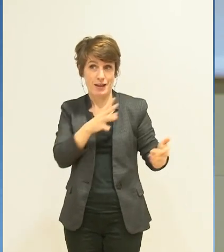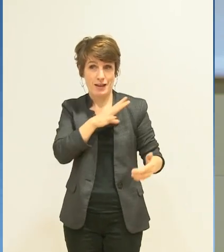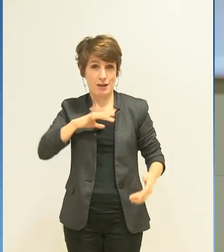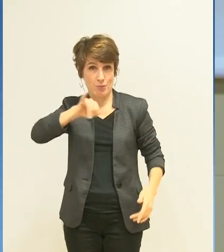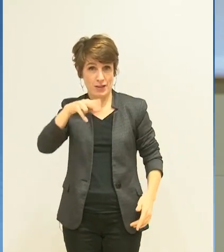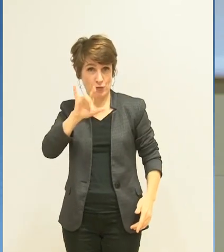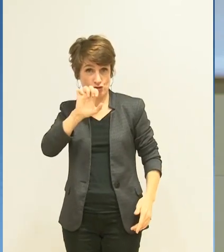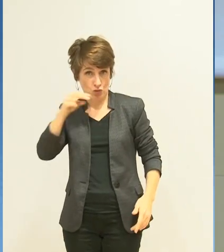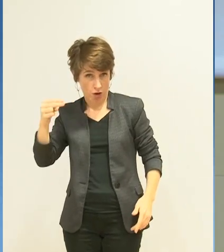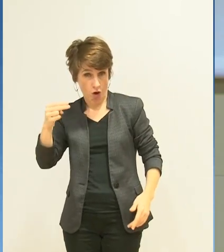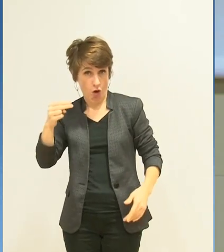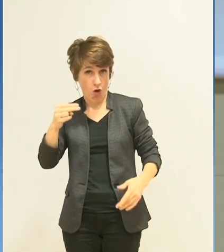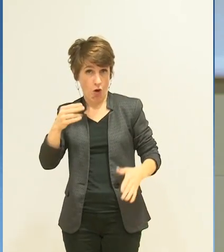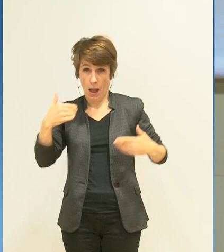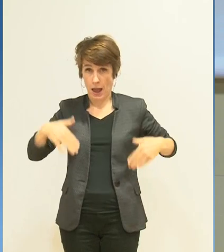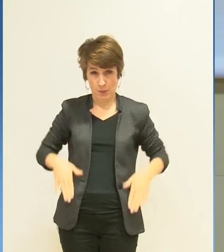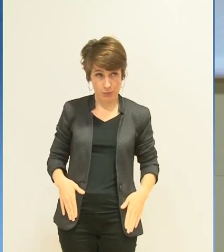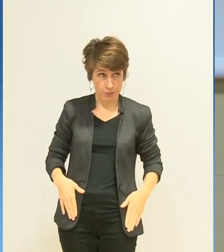donc votre contre 2